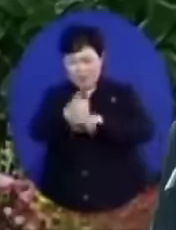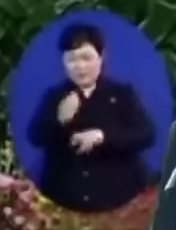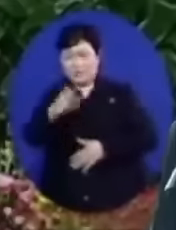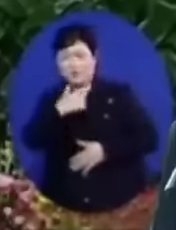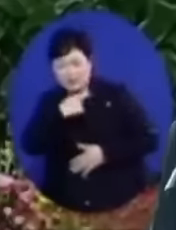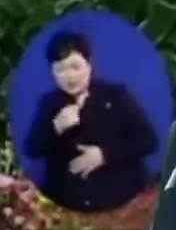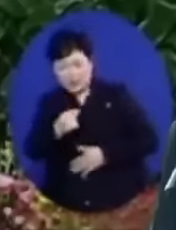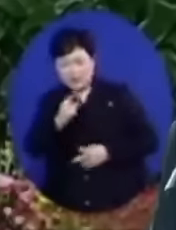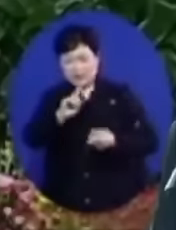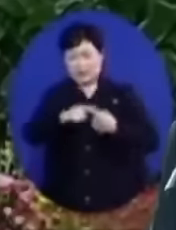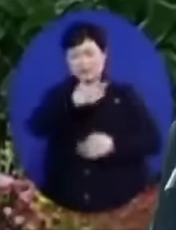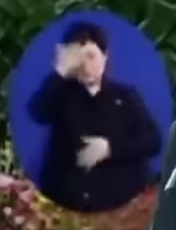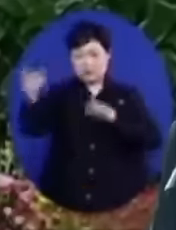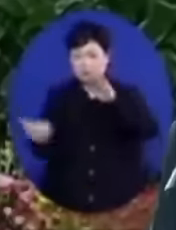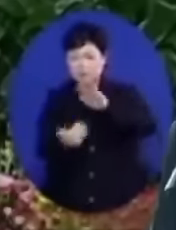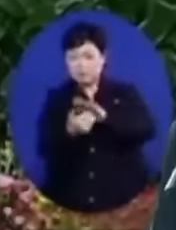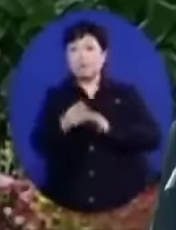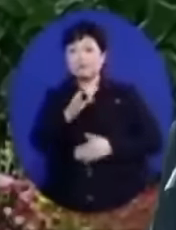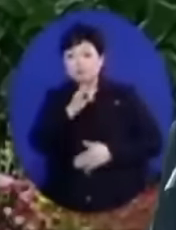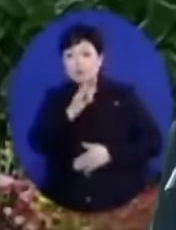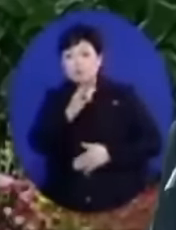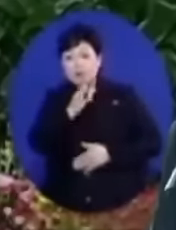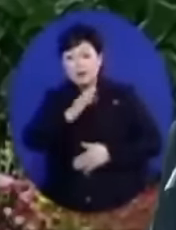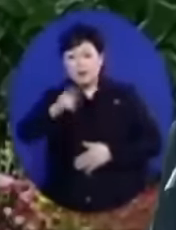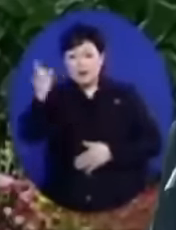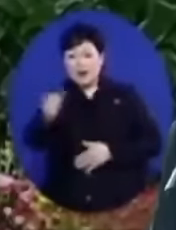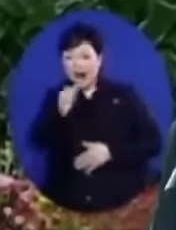이루어 정말로 강철 왕이 되고 말았습니다.